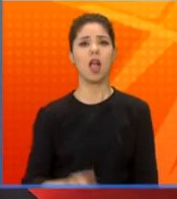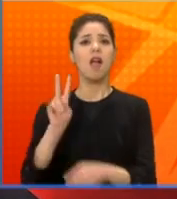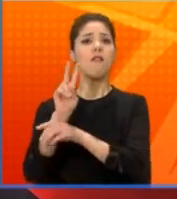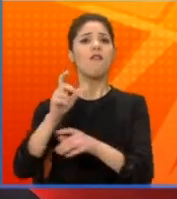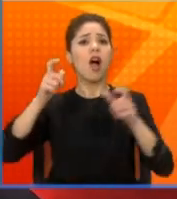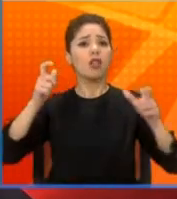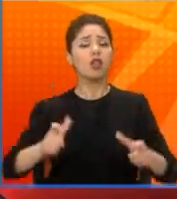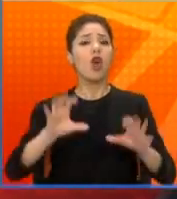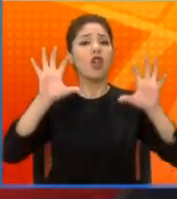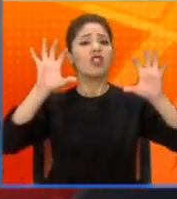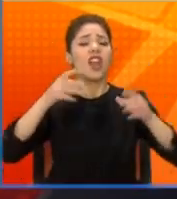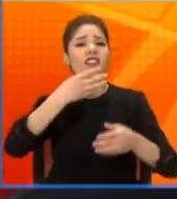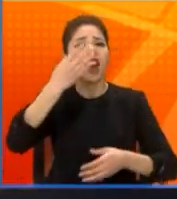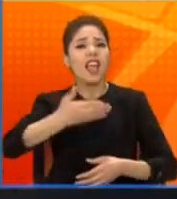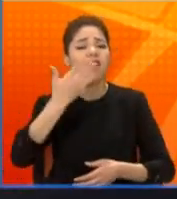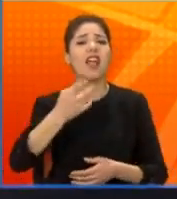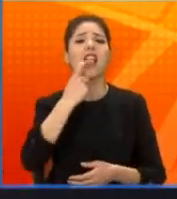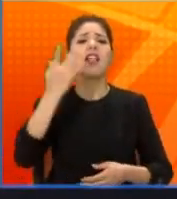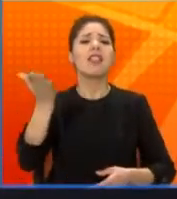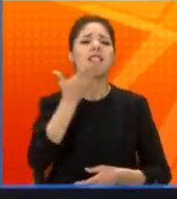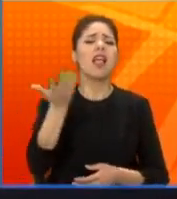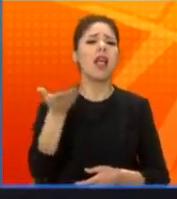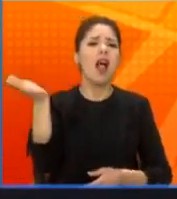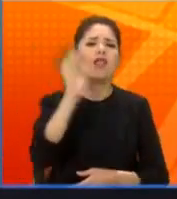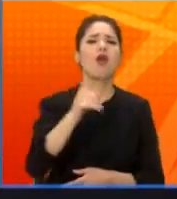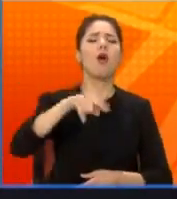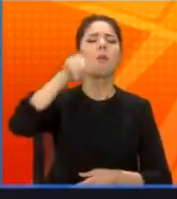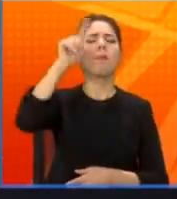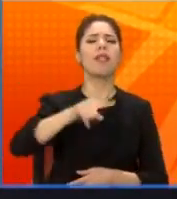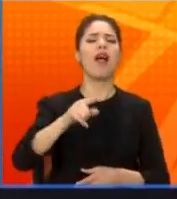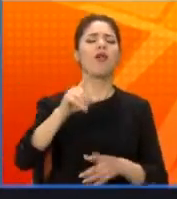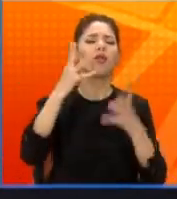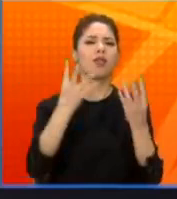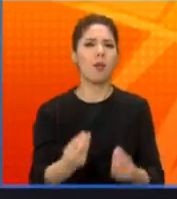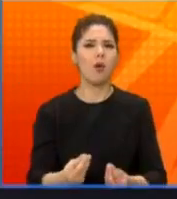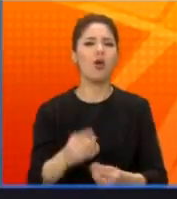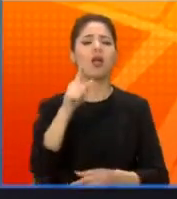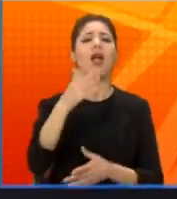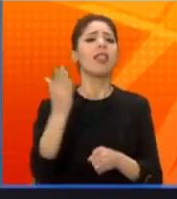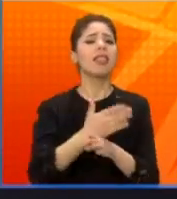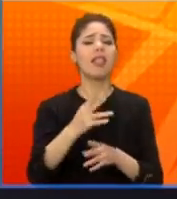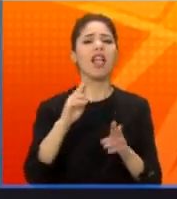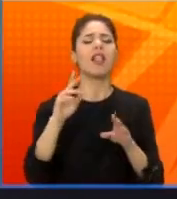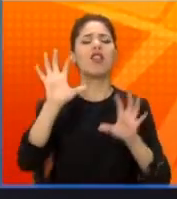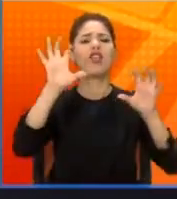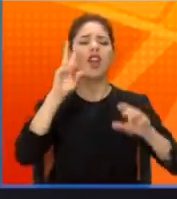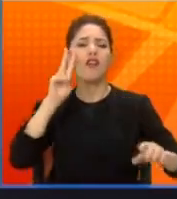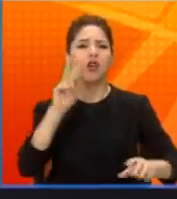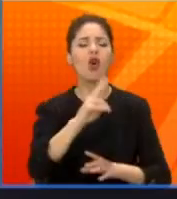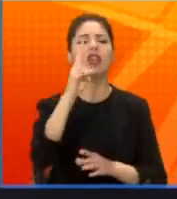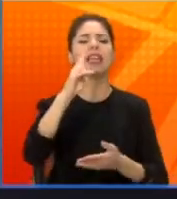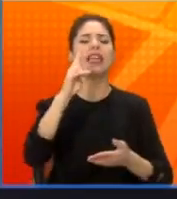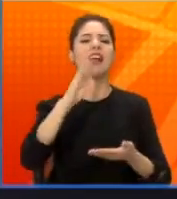kalırlıyor. Van Gölü canavarı efsanesi yıllar sonra bugün bir kez daha gündem oldu. Nedeni canavarı gördüğünü iddia eden iki